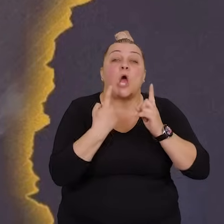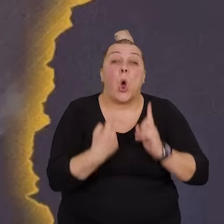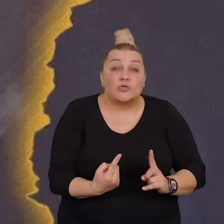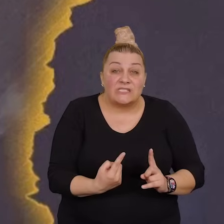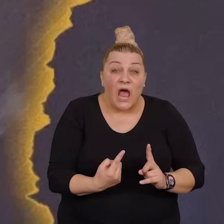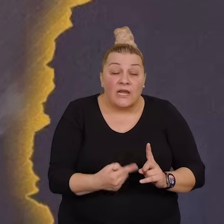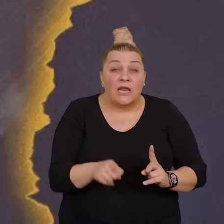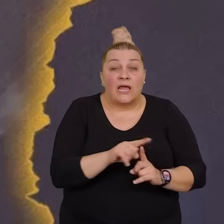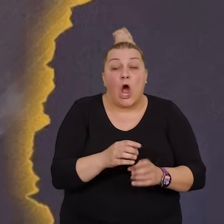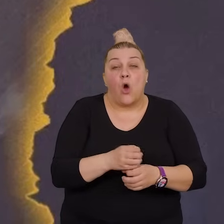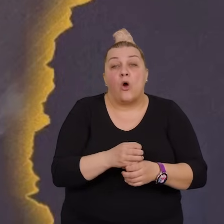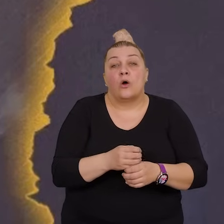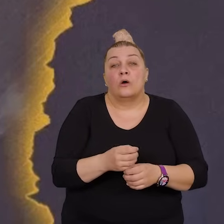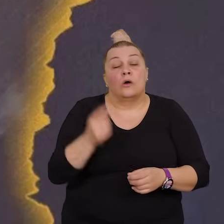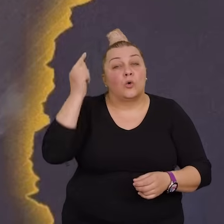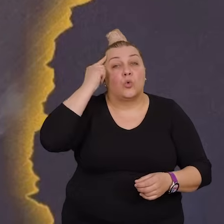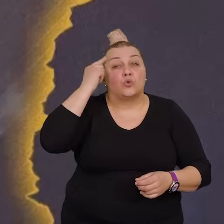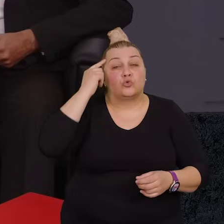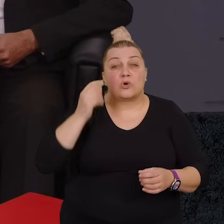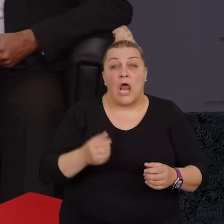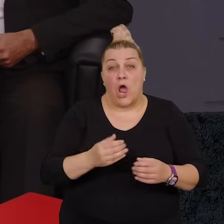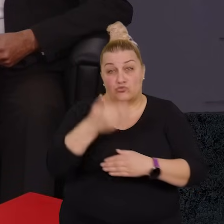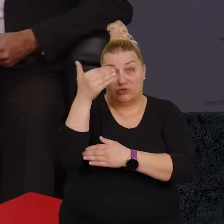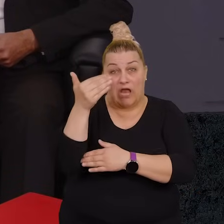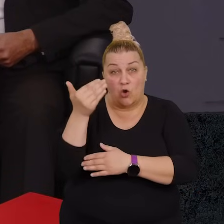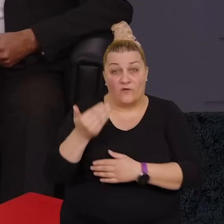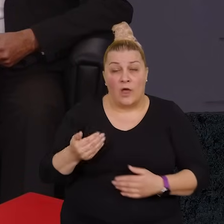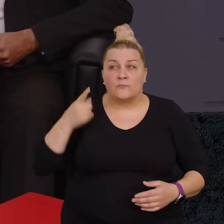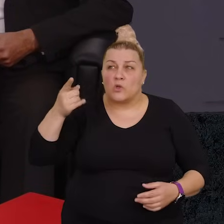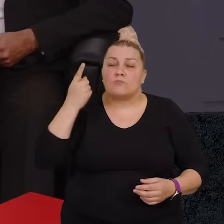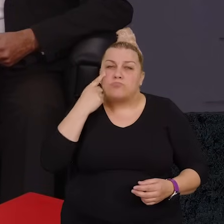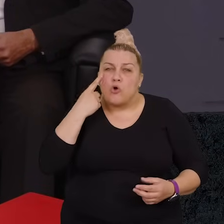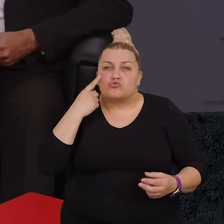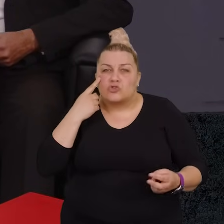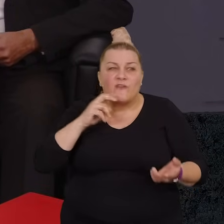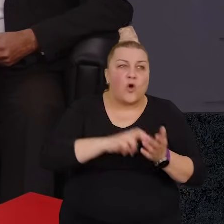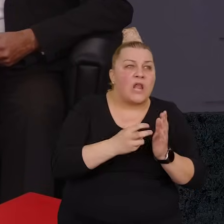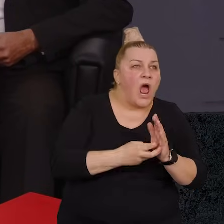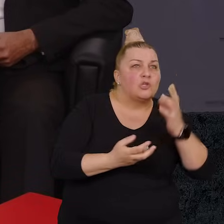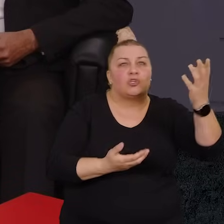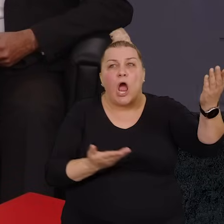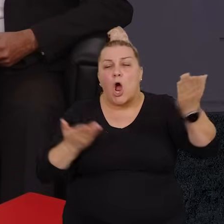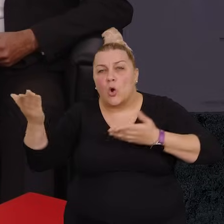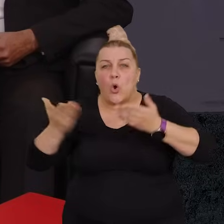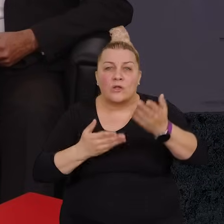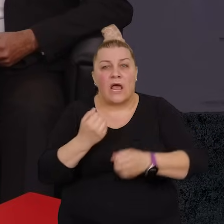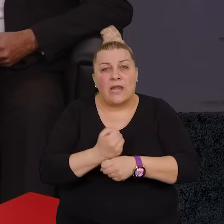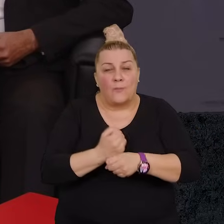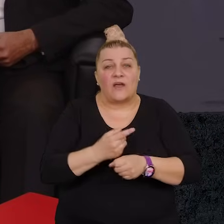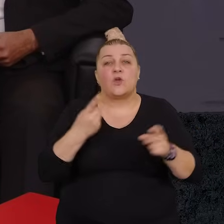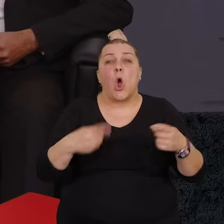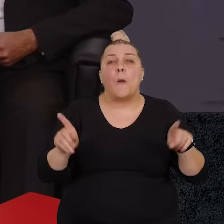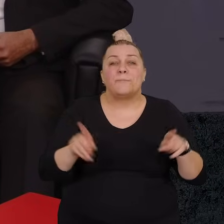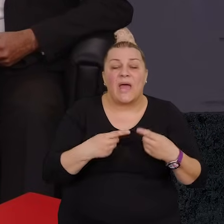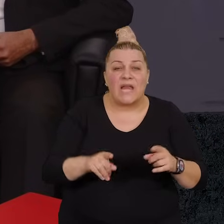kao stožera Hrvatska kulturna ustanova. On je nalazio mogućnost i način kako pomoći da se napravi opera Nikola Šubić Zrinski,